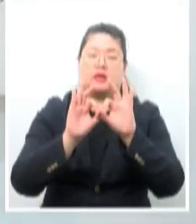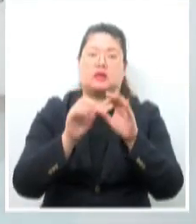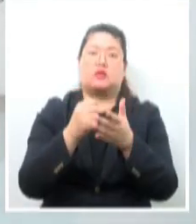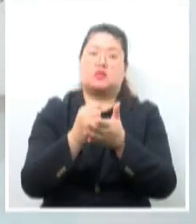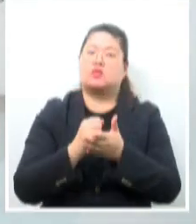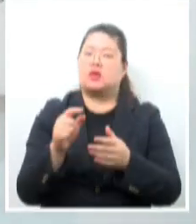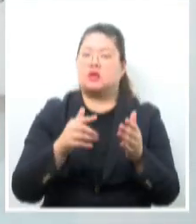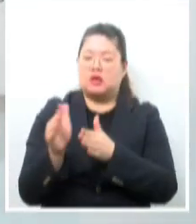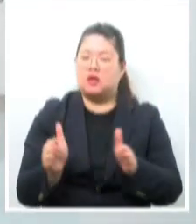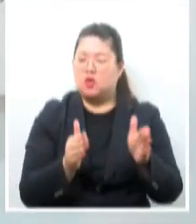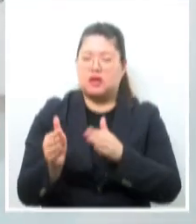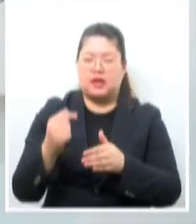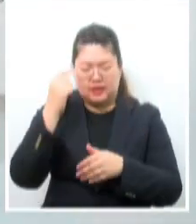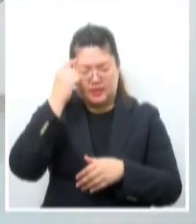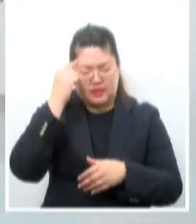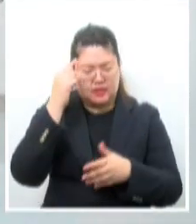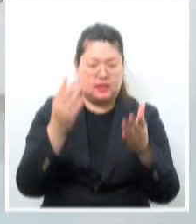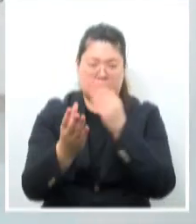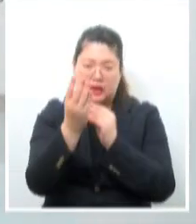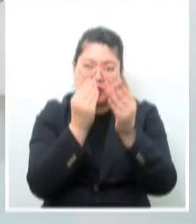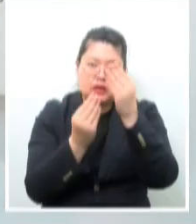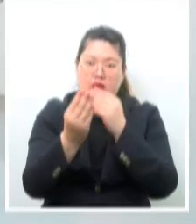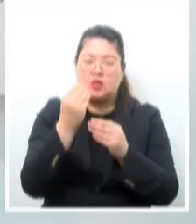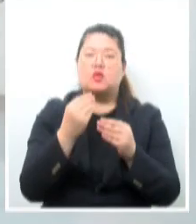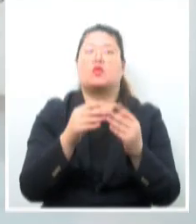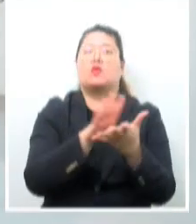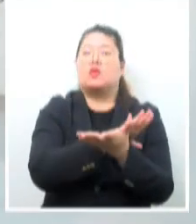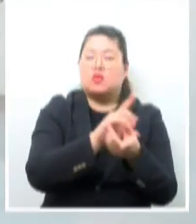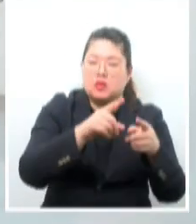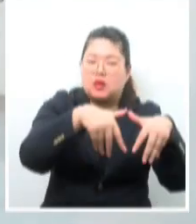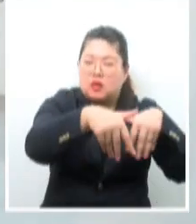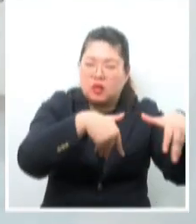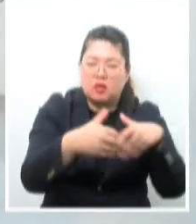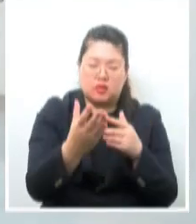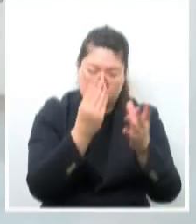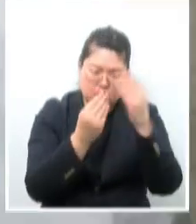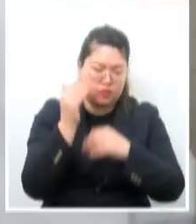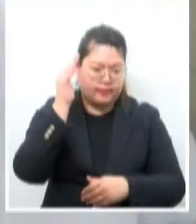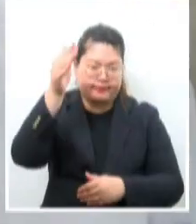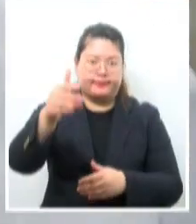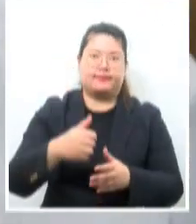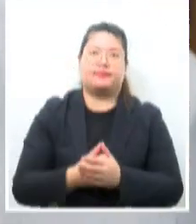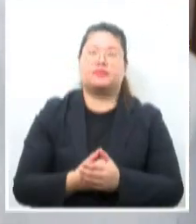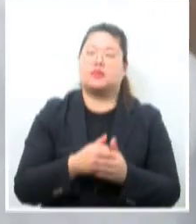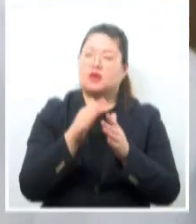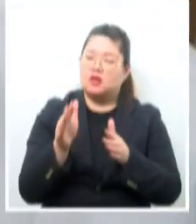ไปยังกระบวนการสร้างพื้นที่การเรียนรู้ Local Learning Space ต่อไปค่ะ กระบวนการสร้างระบบนิเวศ